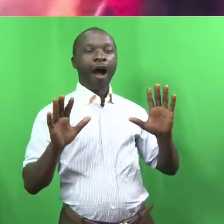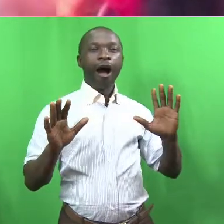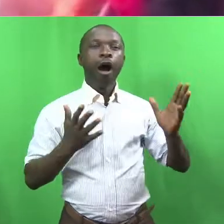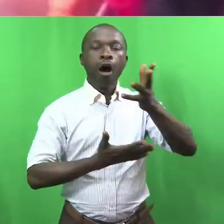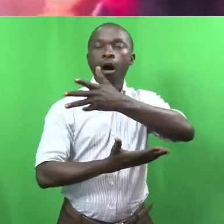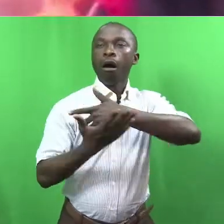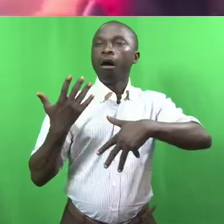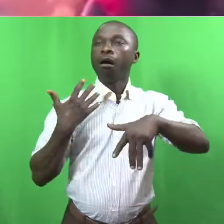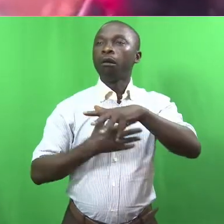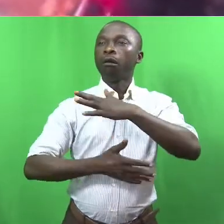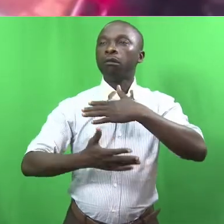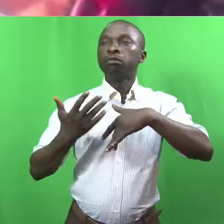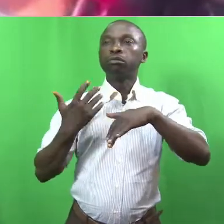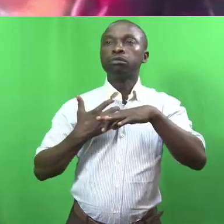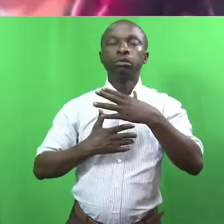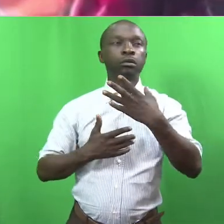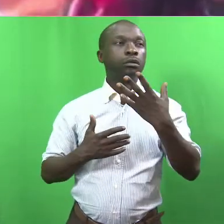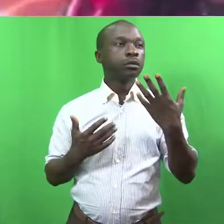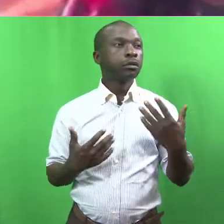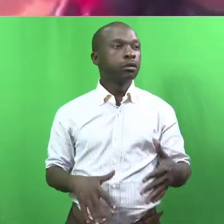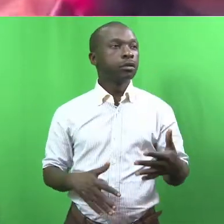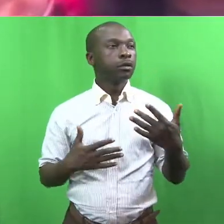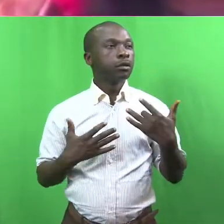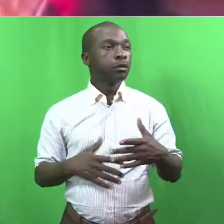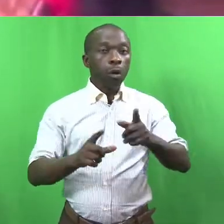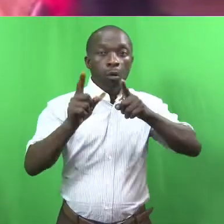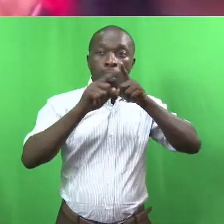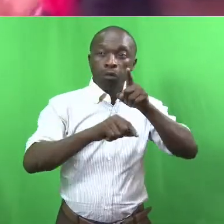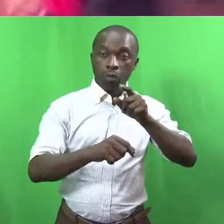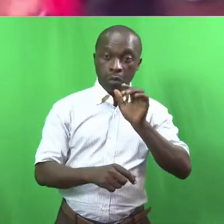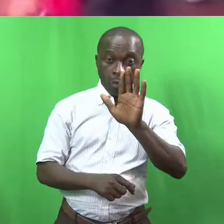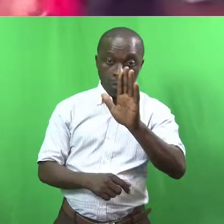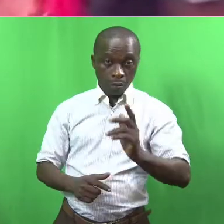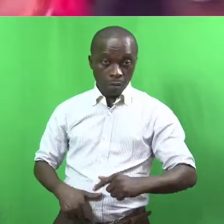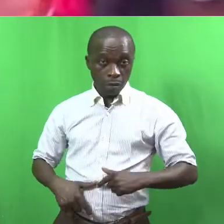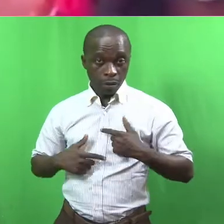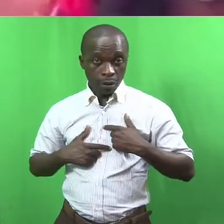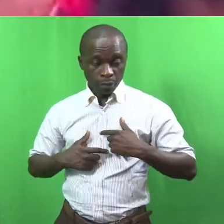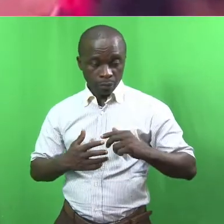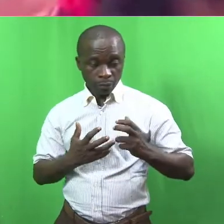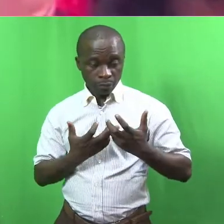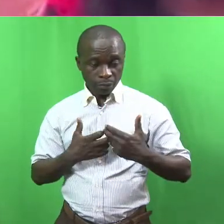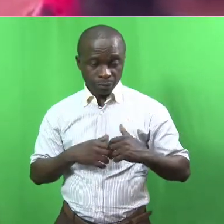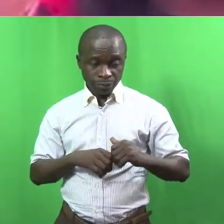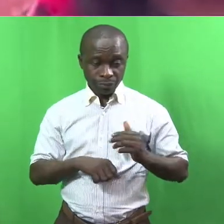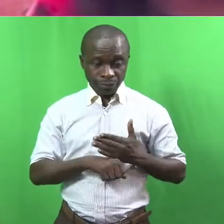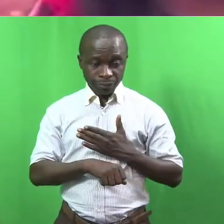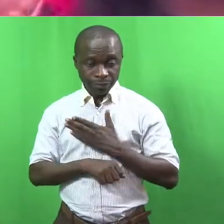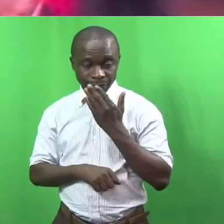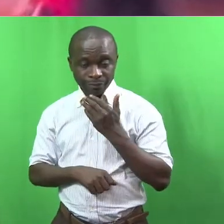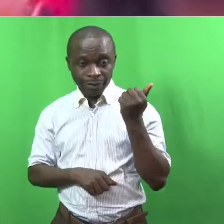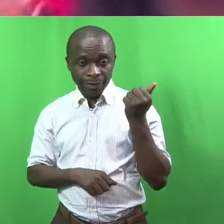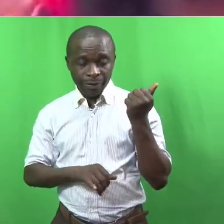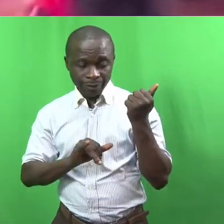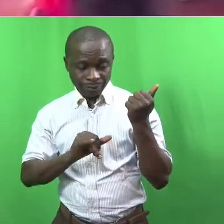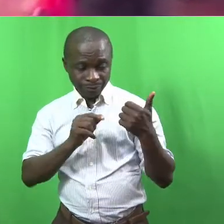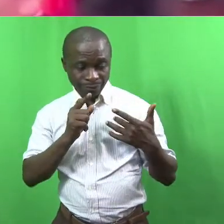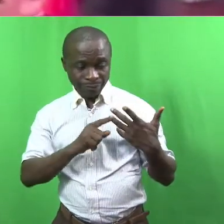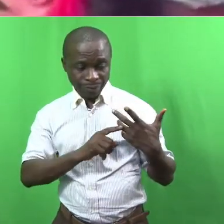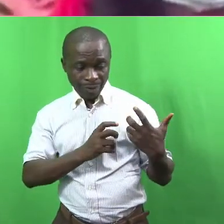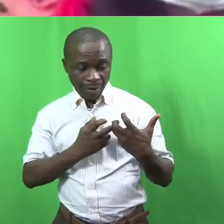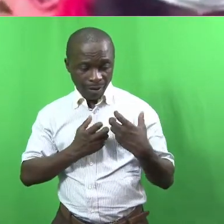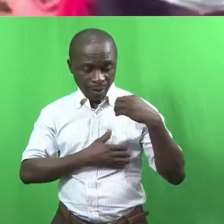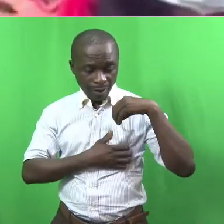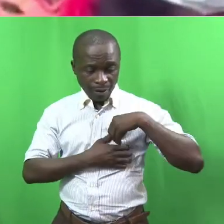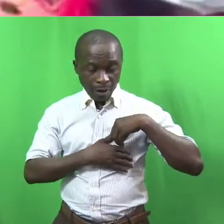d'améliorer leur mobilité urbaine, d'améliorer l'assainissement dans leur ville. Et partant, d'améliorer